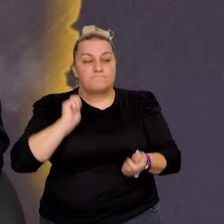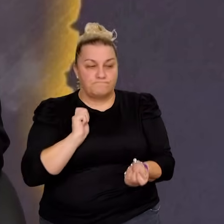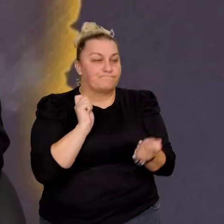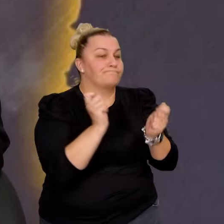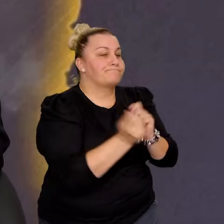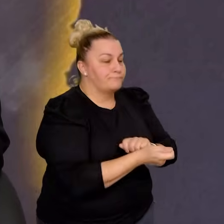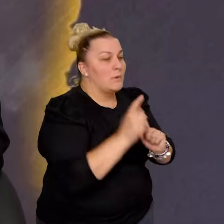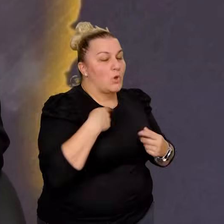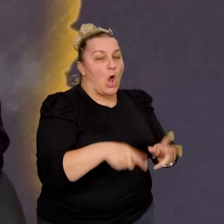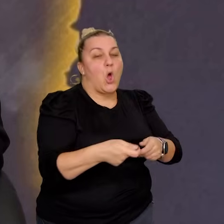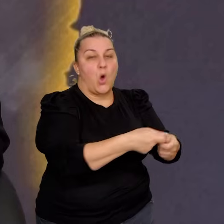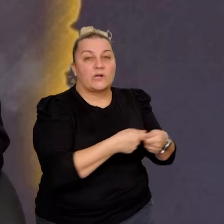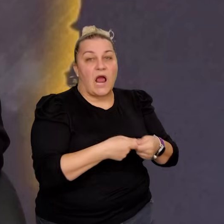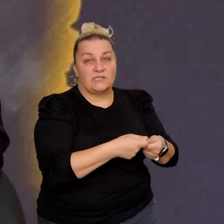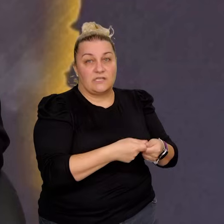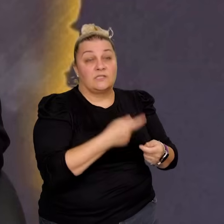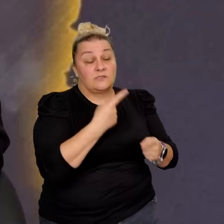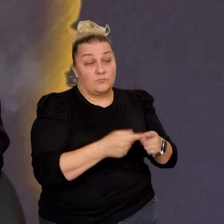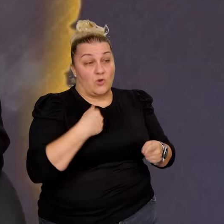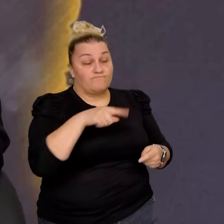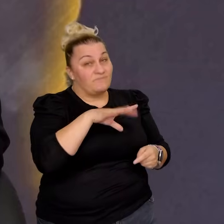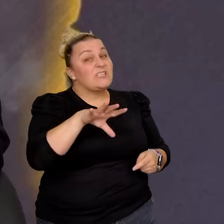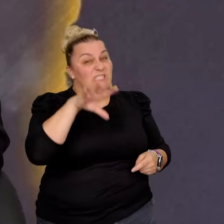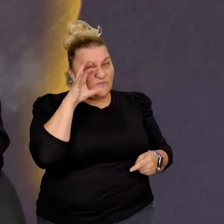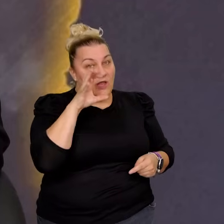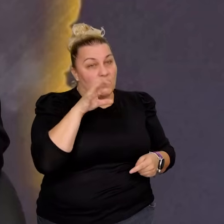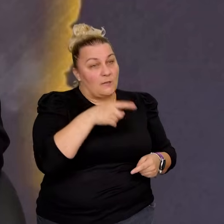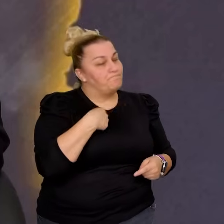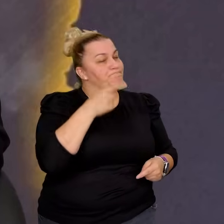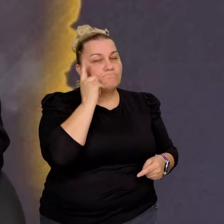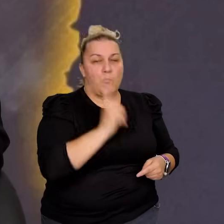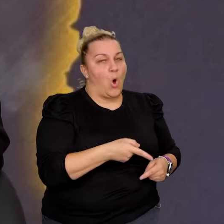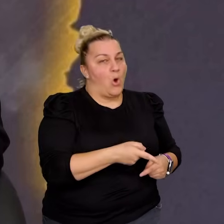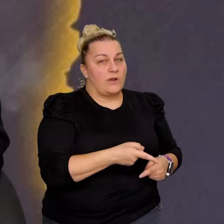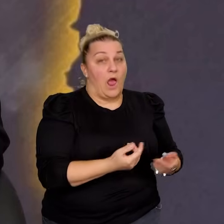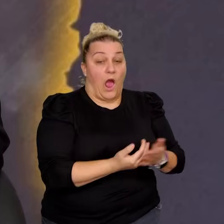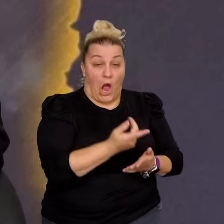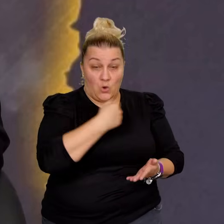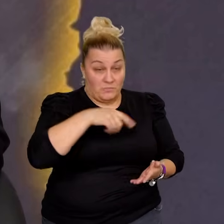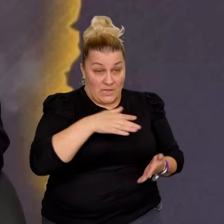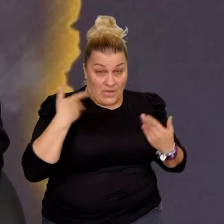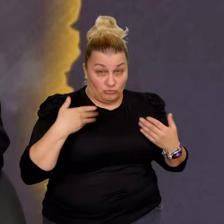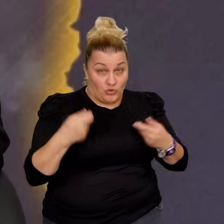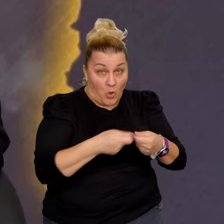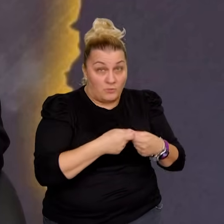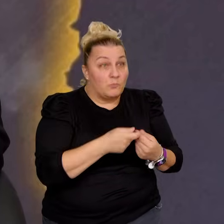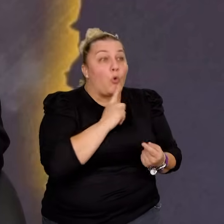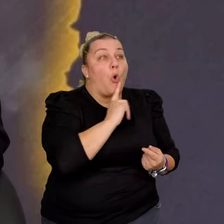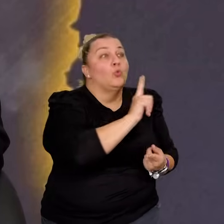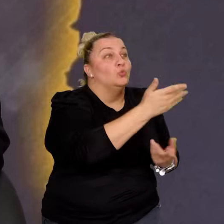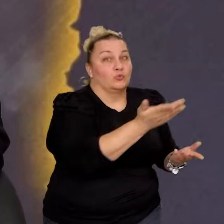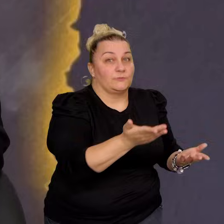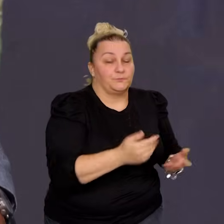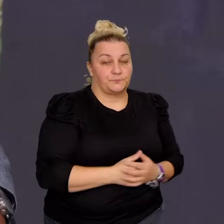i jednostavno se organizirati, jer smo shvatili da moramo, ako nećemo mi, ko će drugi. Da,